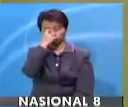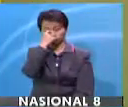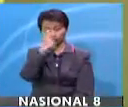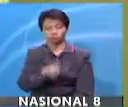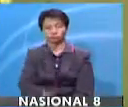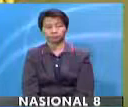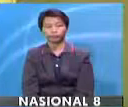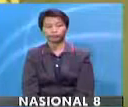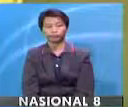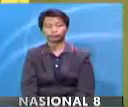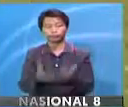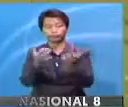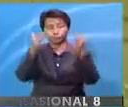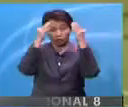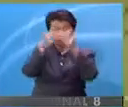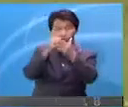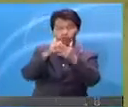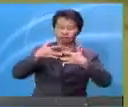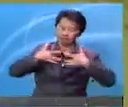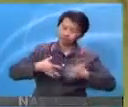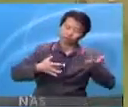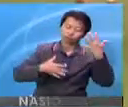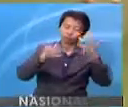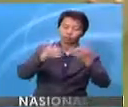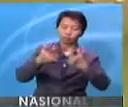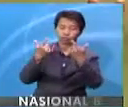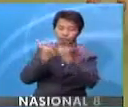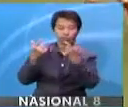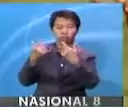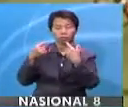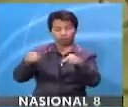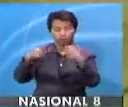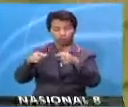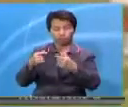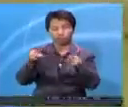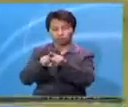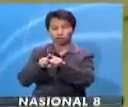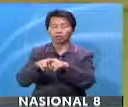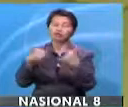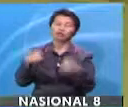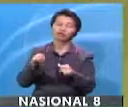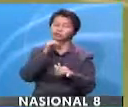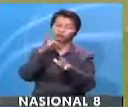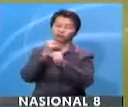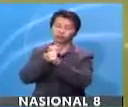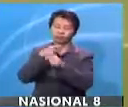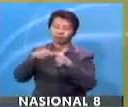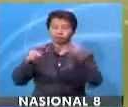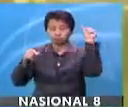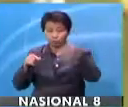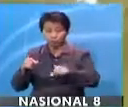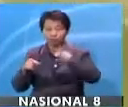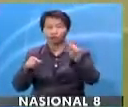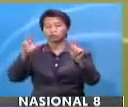mata hasrat Pahang untuk menebus kekecewaan lalu kepada lawan sama pada aksi 18 Mac lalu tidak kesampaian apabila tewas